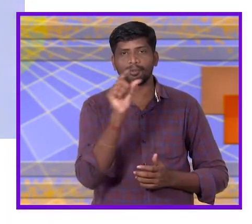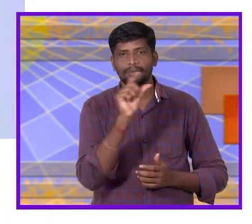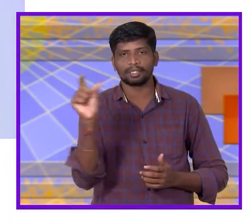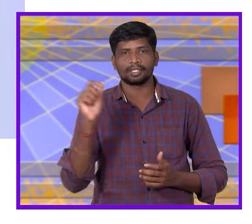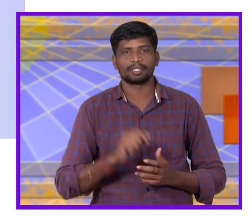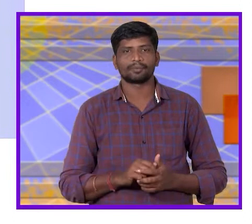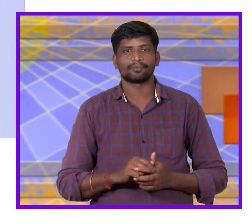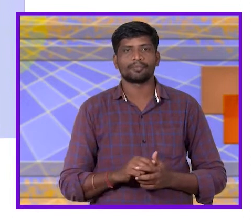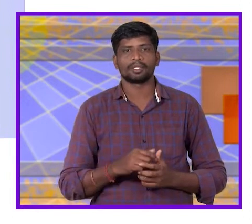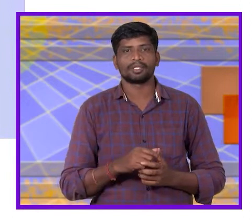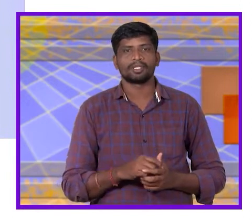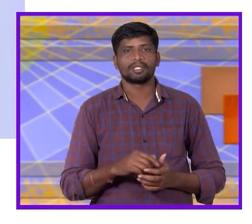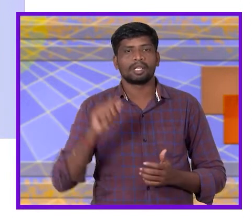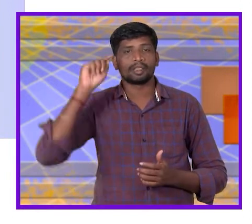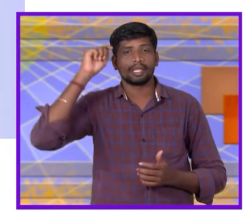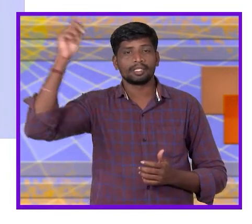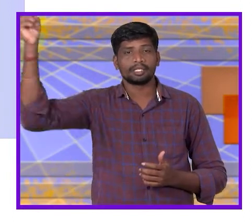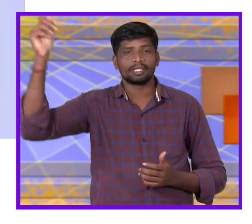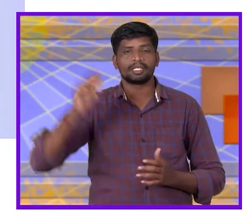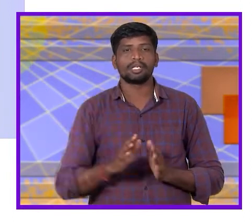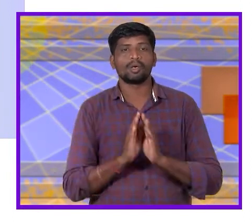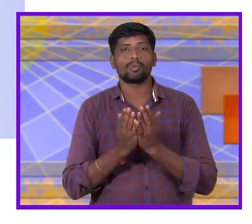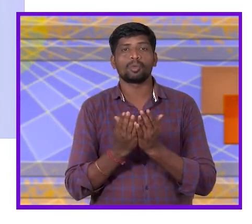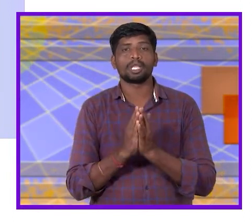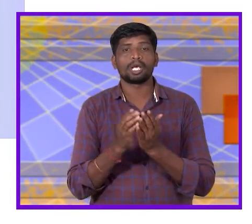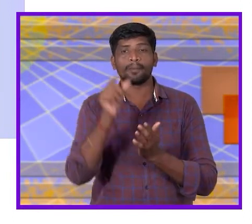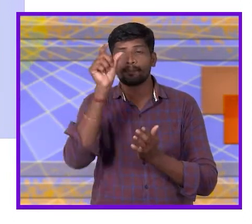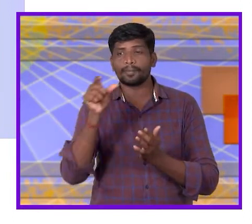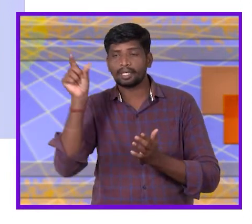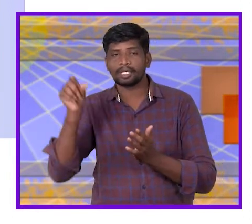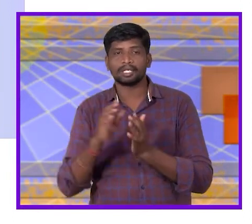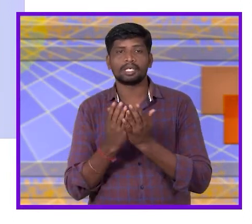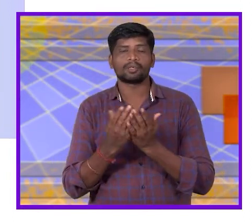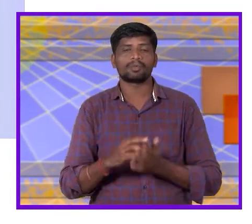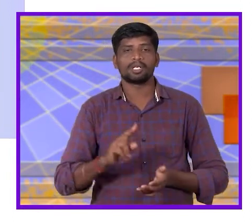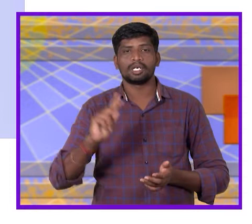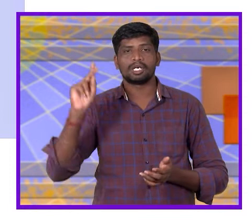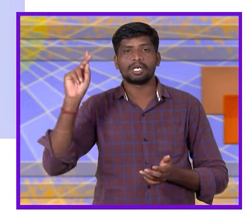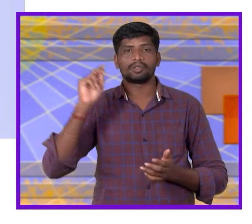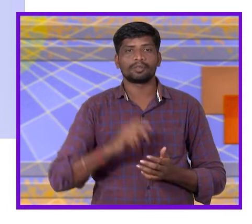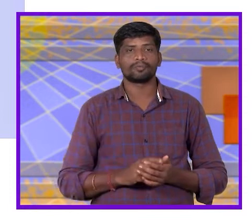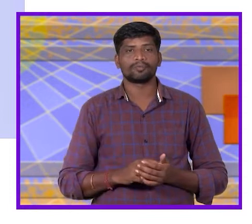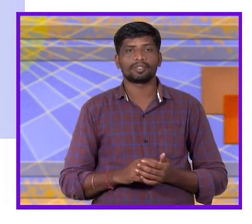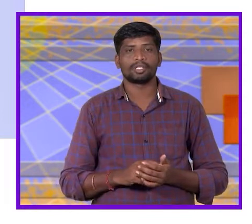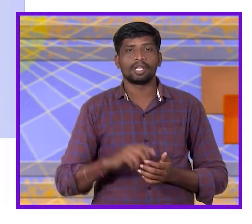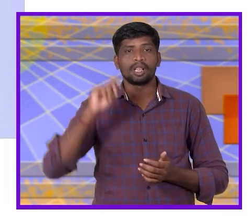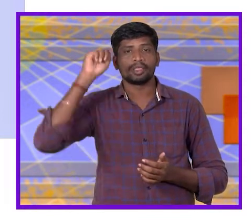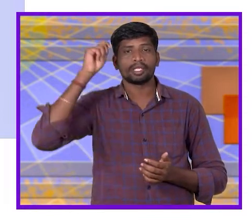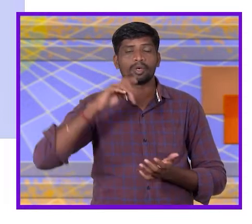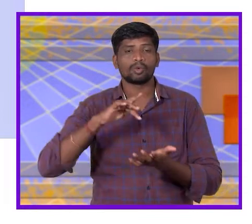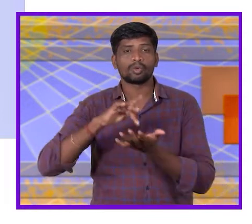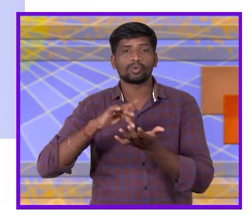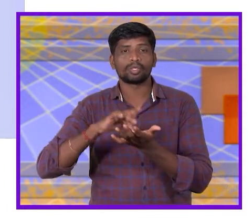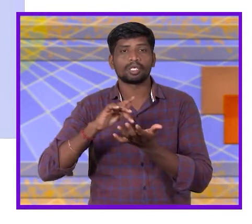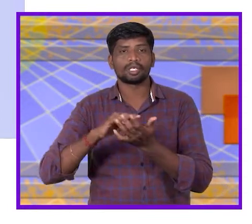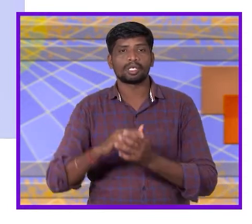போற்றக்கூடியது தஞ்சை சரஸ்வதி மகால் நூலகம். அதுக்கு அடுத்து சிறப்பு வாய்ந்த இடம் எது அப்படின்னா, தஞ்சாவூரில் இருக்கக்கூடிய